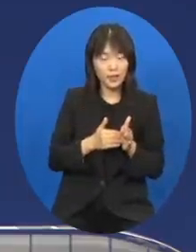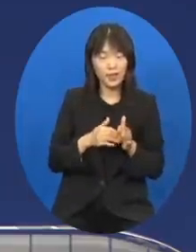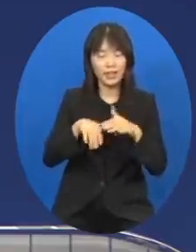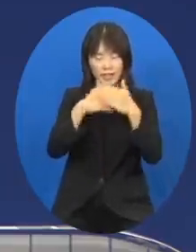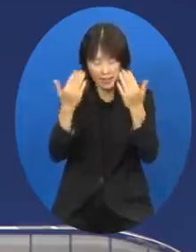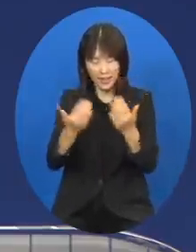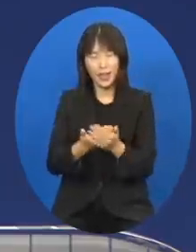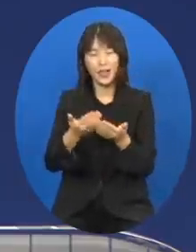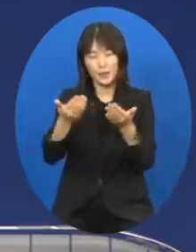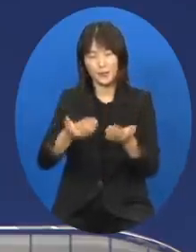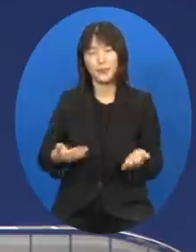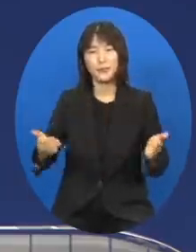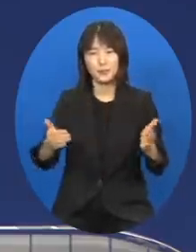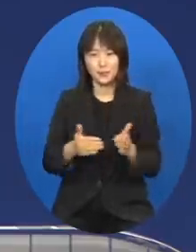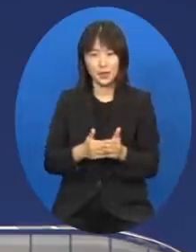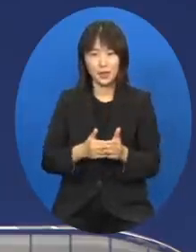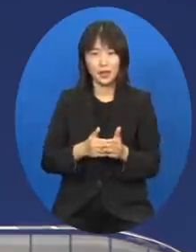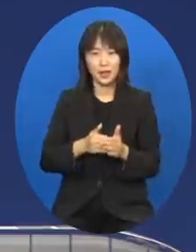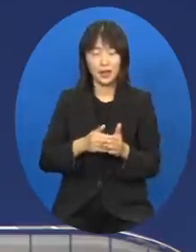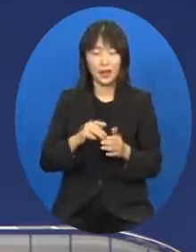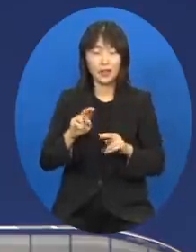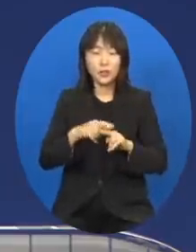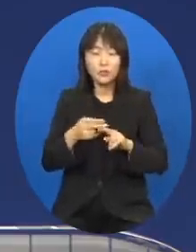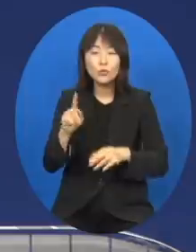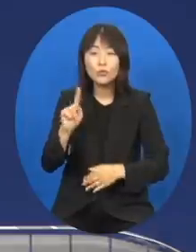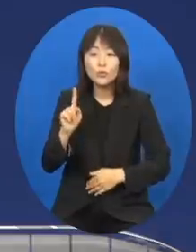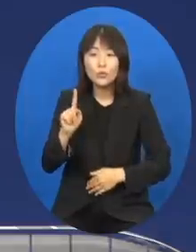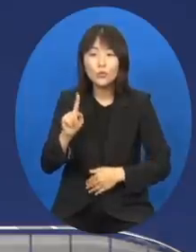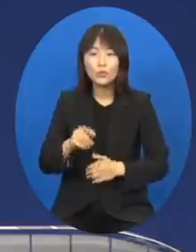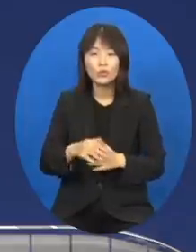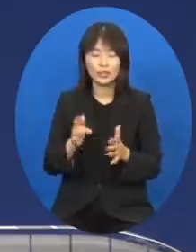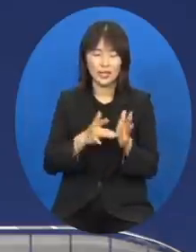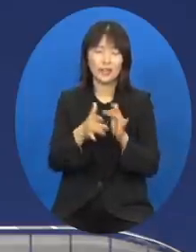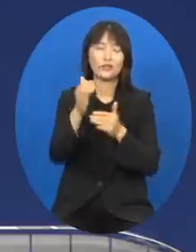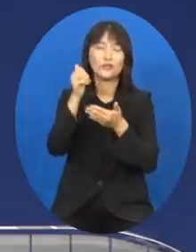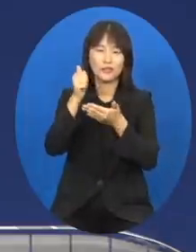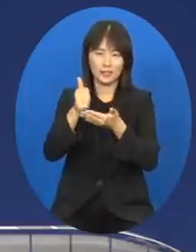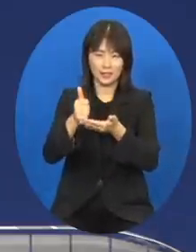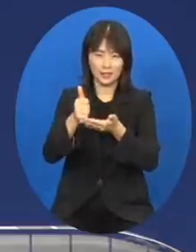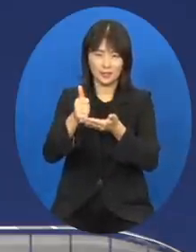받으셨어요. 무슨 선물 받으셨죠? 예수님이세요.